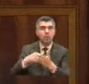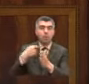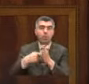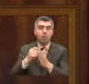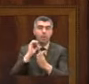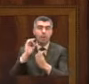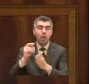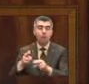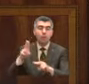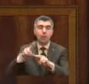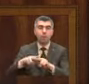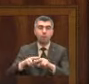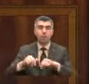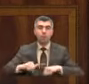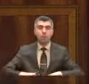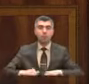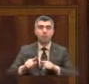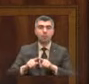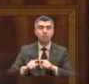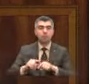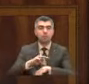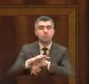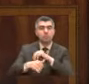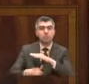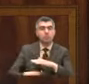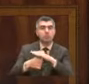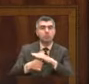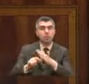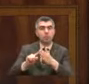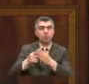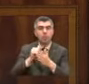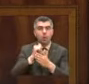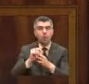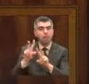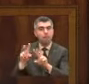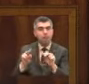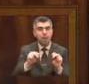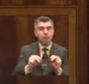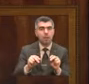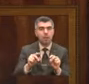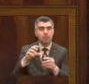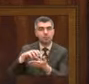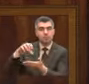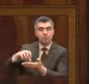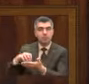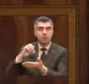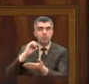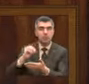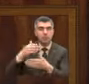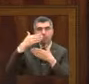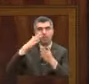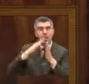عوض نقل هذا الاختصاص للمكتب الوطني للماء والكهرباء على غرار عدة محطات مشابهة في أماكن أخرى من